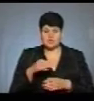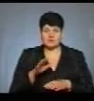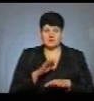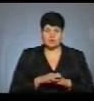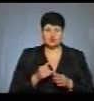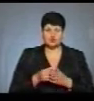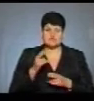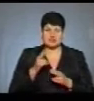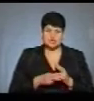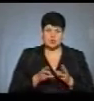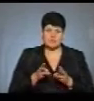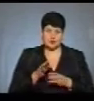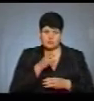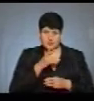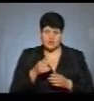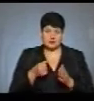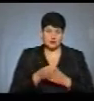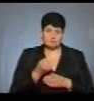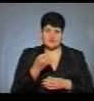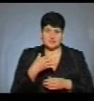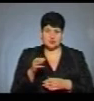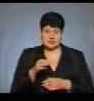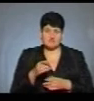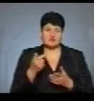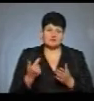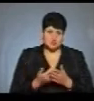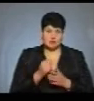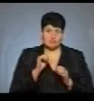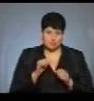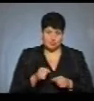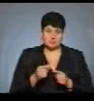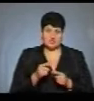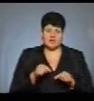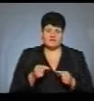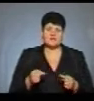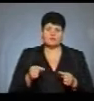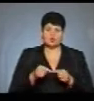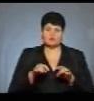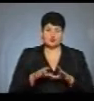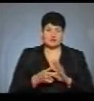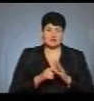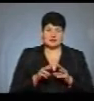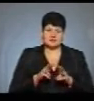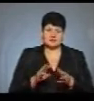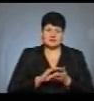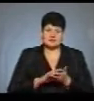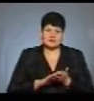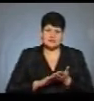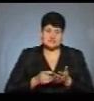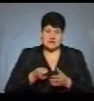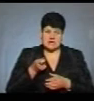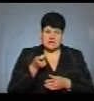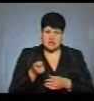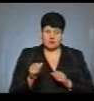опалювального періоду. Але до 15 травня ви будете мати змогу, знову ж таки, відповідно до постанови Кабінету міністрів, написати